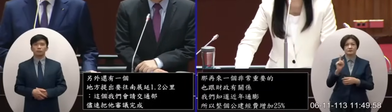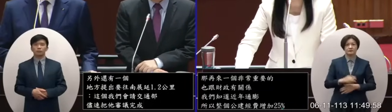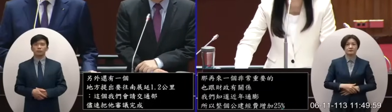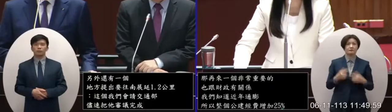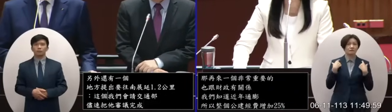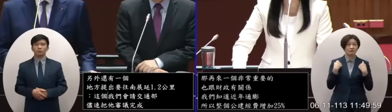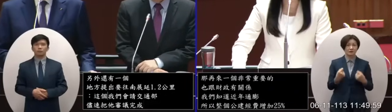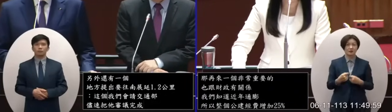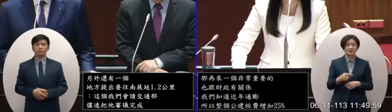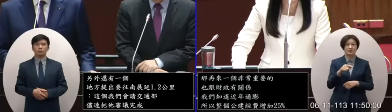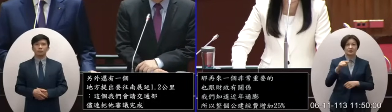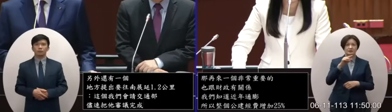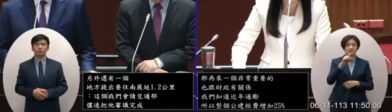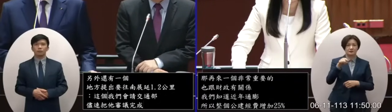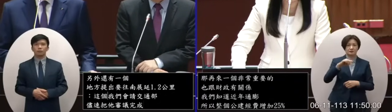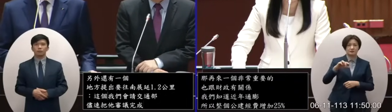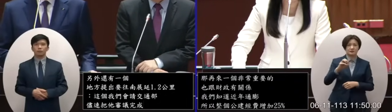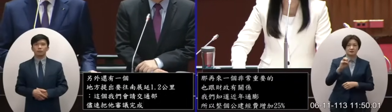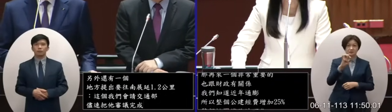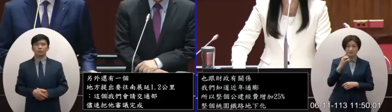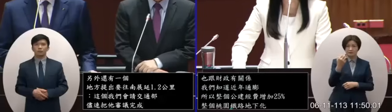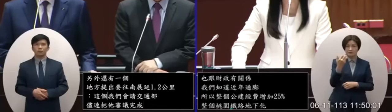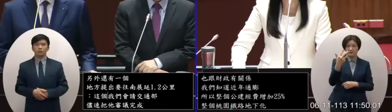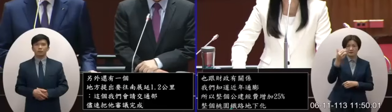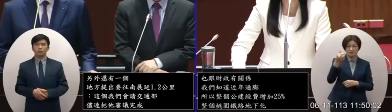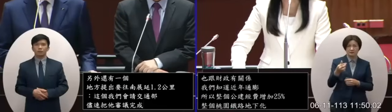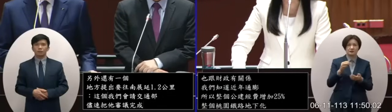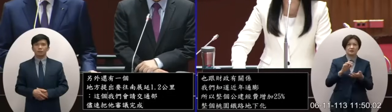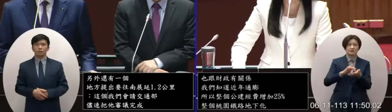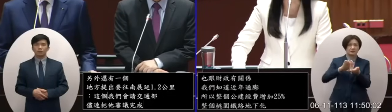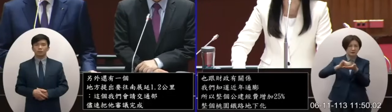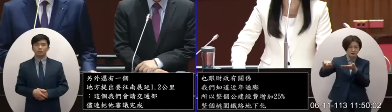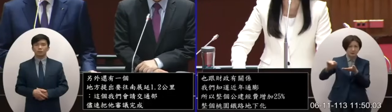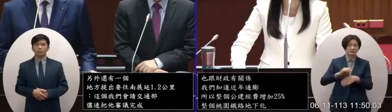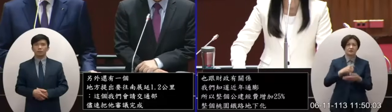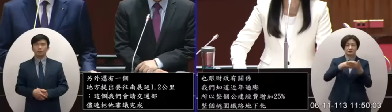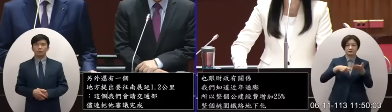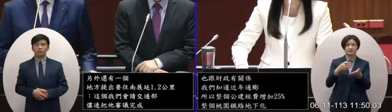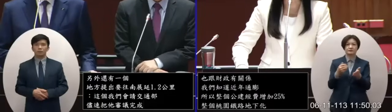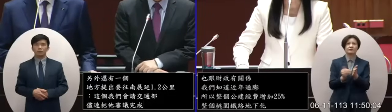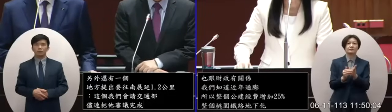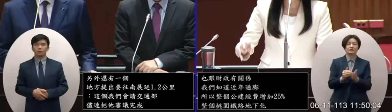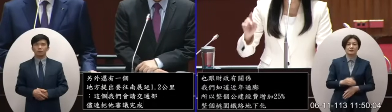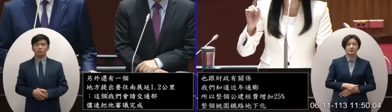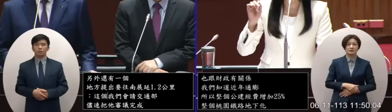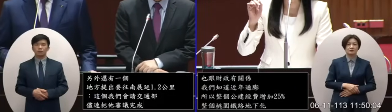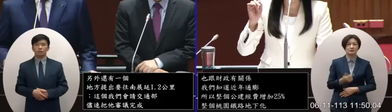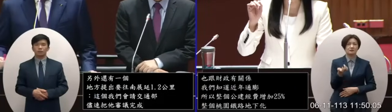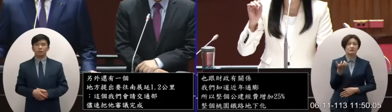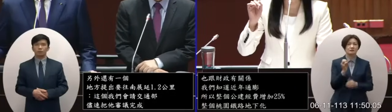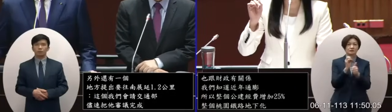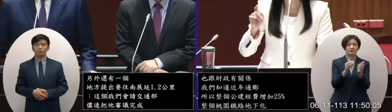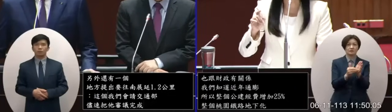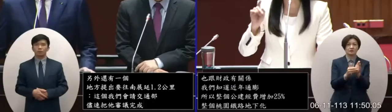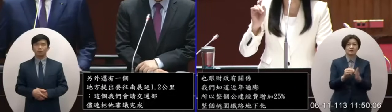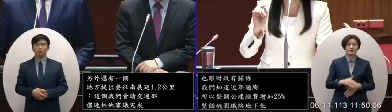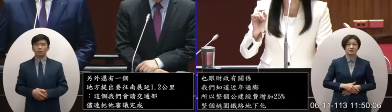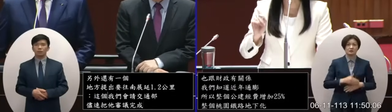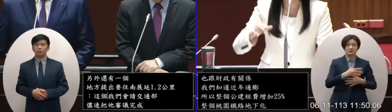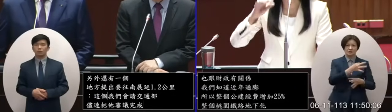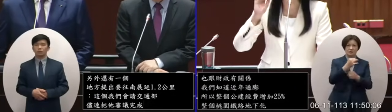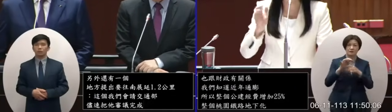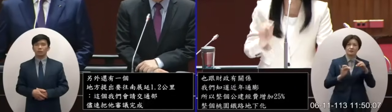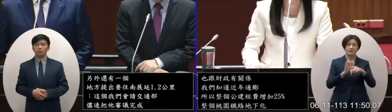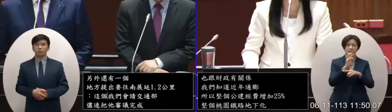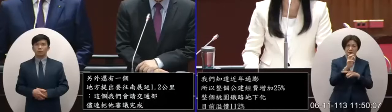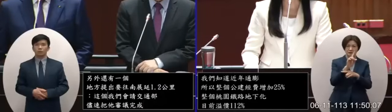原来哦1048亿的这个经费已经发包出去，全数用完了。刚刚讲到我们的这个进度只有